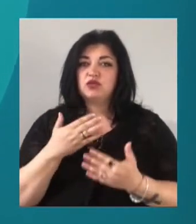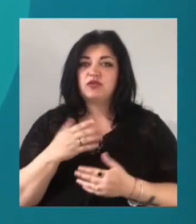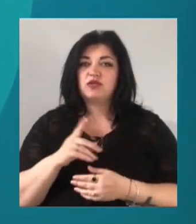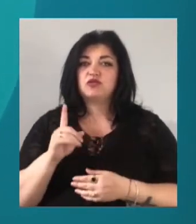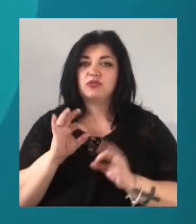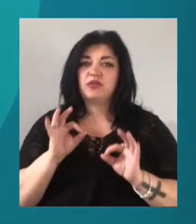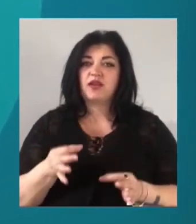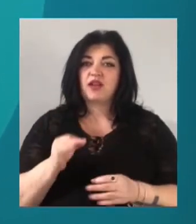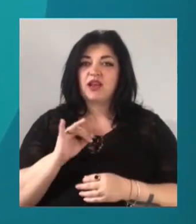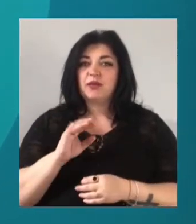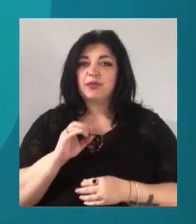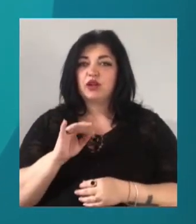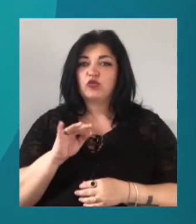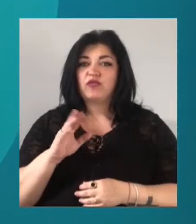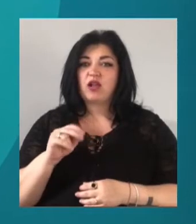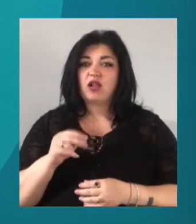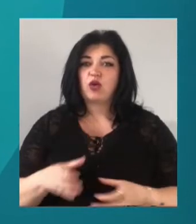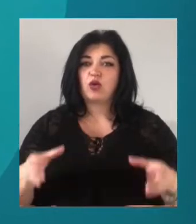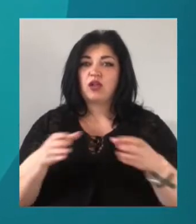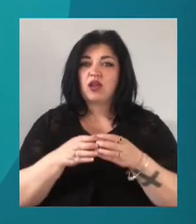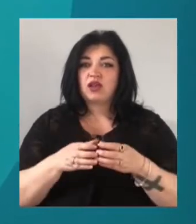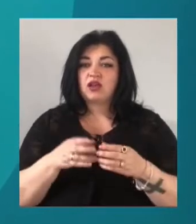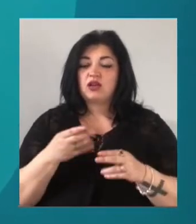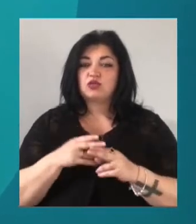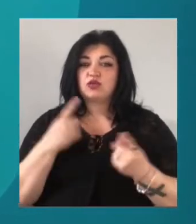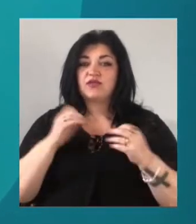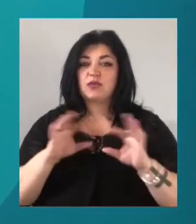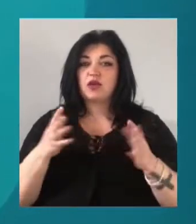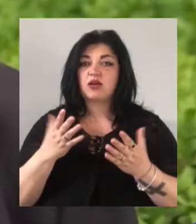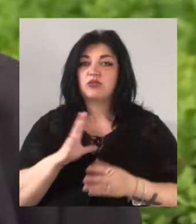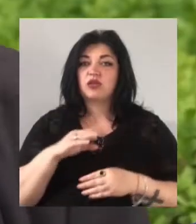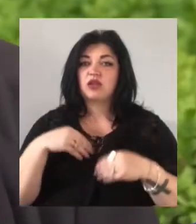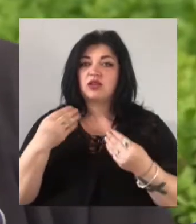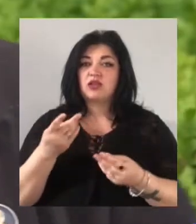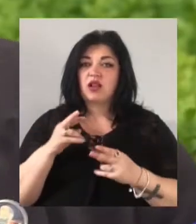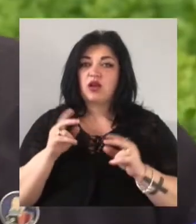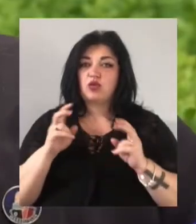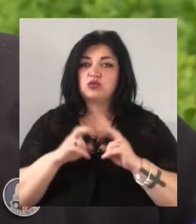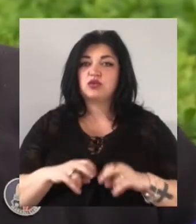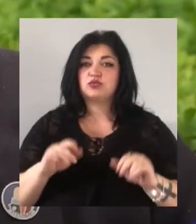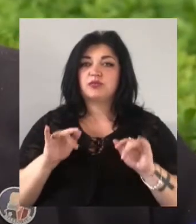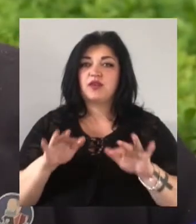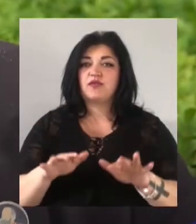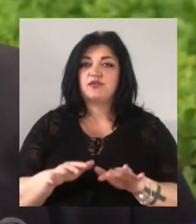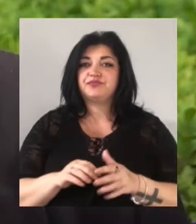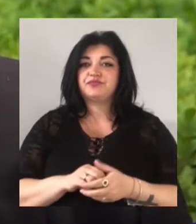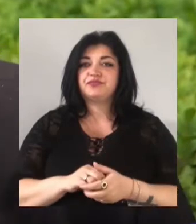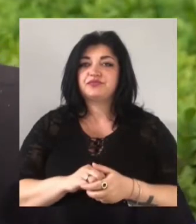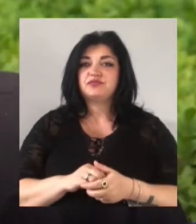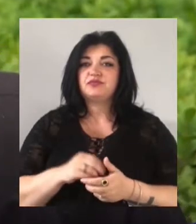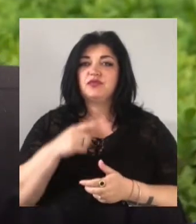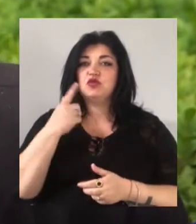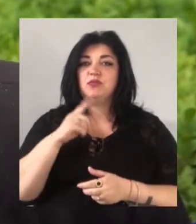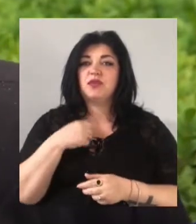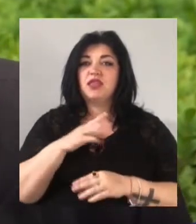інтерпретувала колегія апеляційного суду ту інформацію, яка їм була надана для розгляду справи. Закидають, що ми не позгодили кошторис